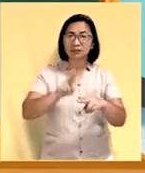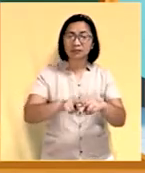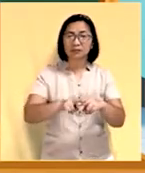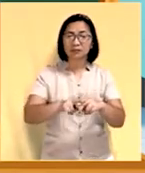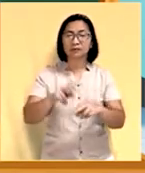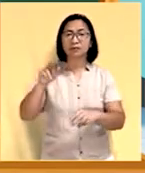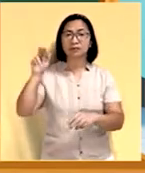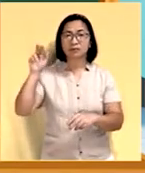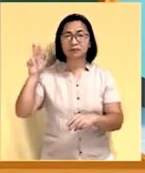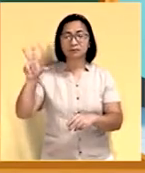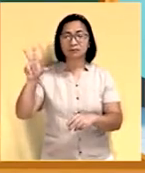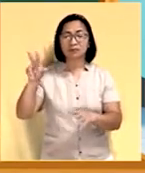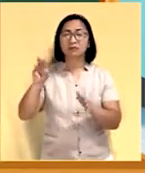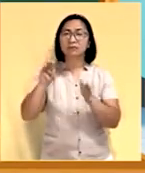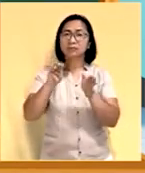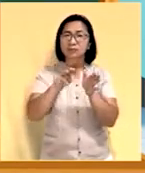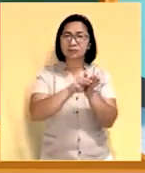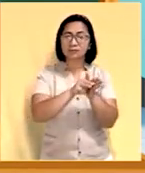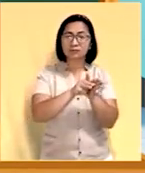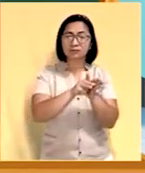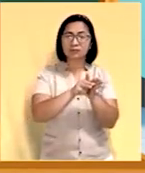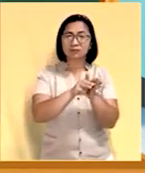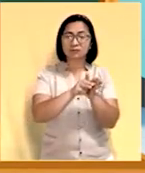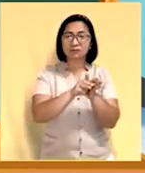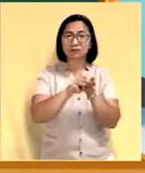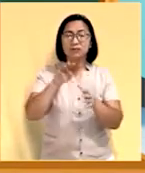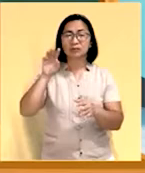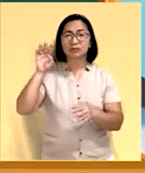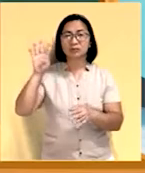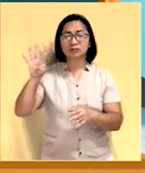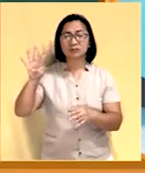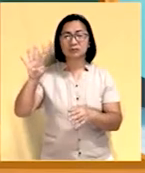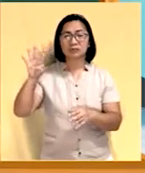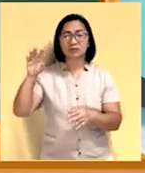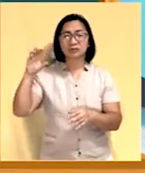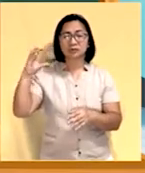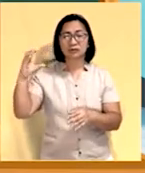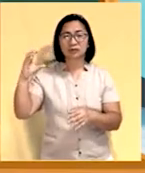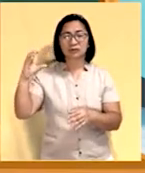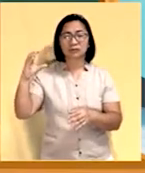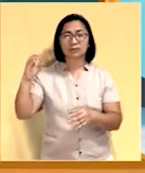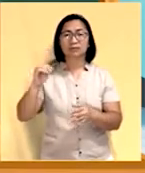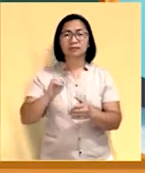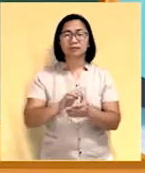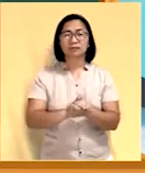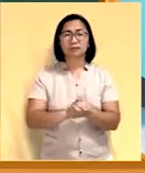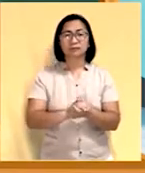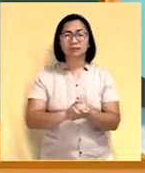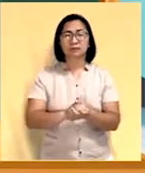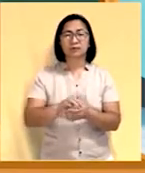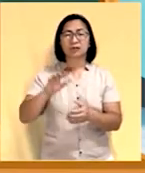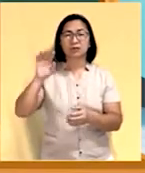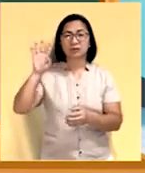Mag-a-add din ng 3 sa minuend o sa 400. Kaya ito ay